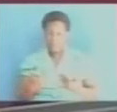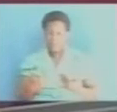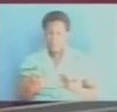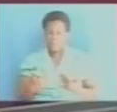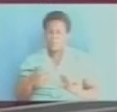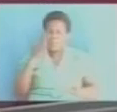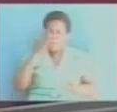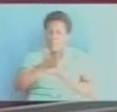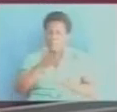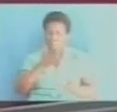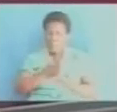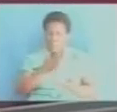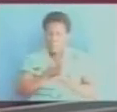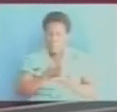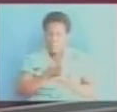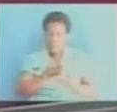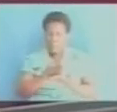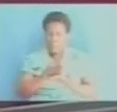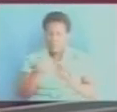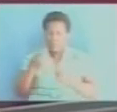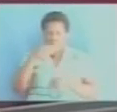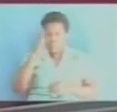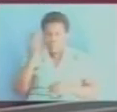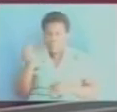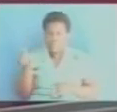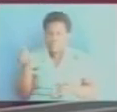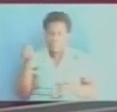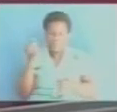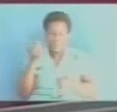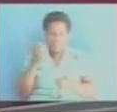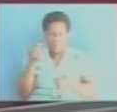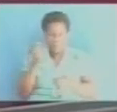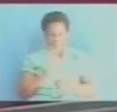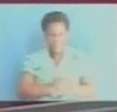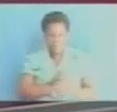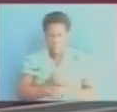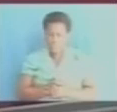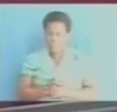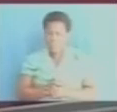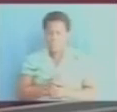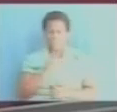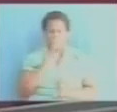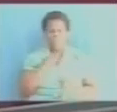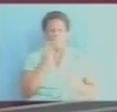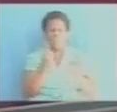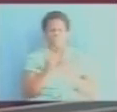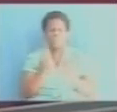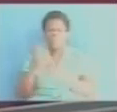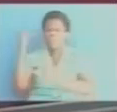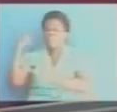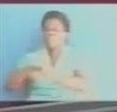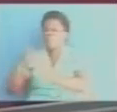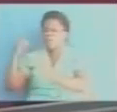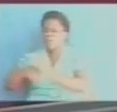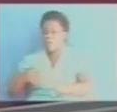niif mafun ufundi stadi Lindi Kama v k mtwara kuwa niyo Mah amby